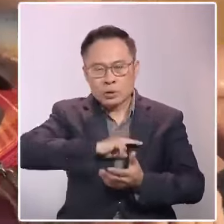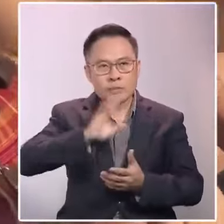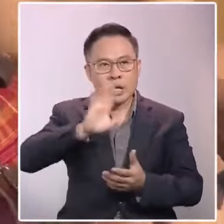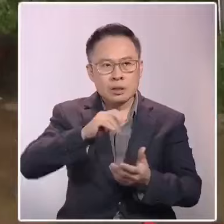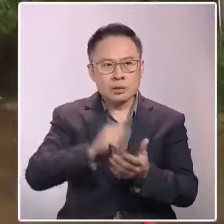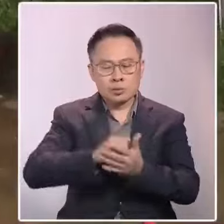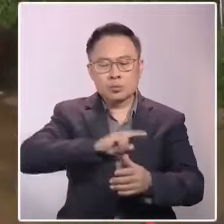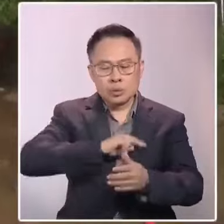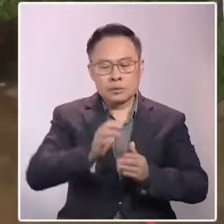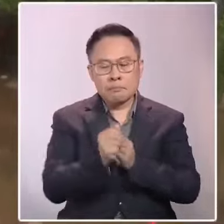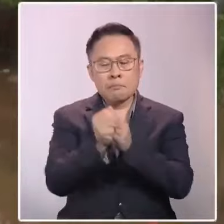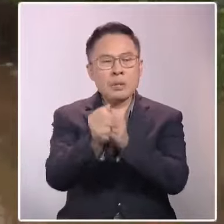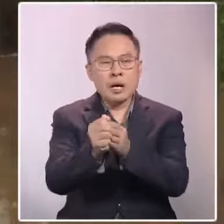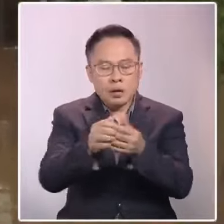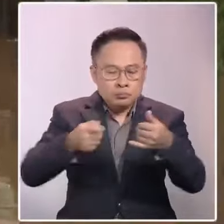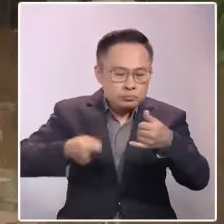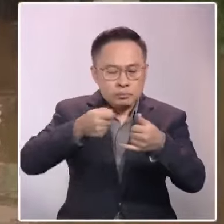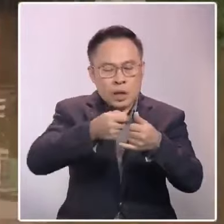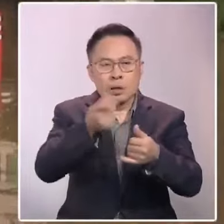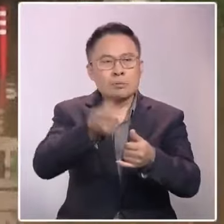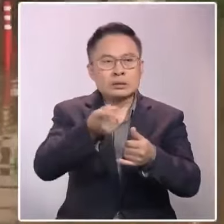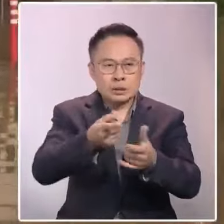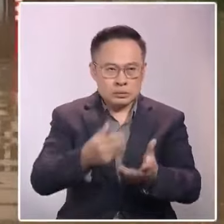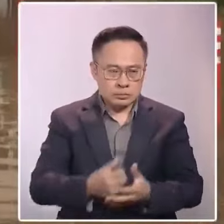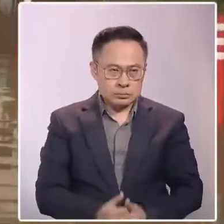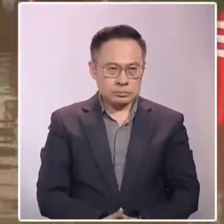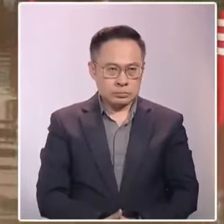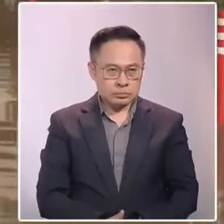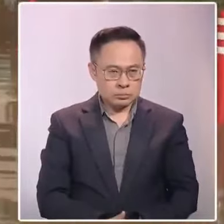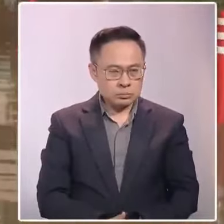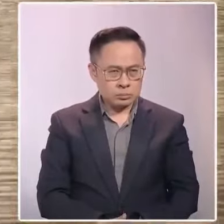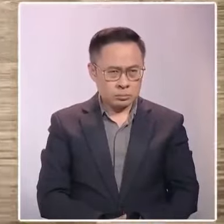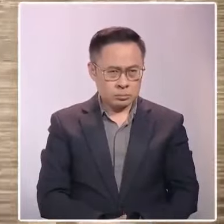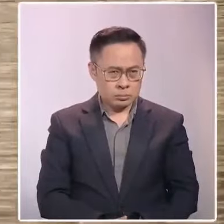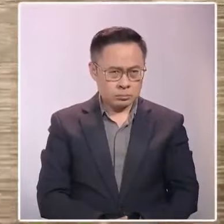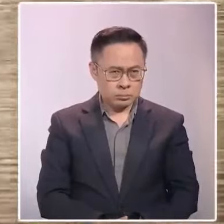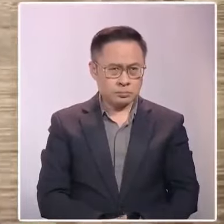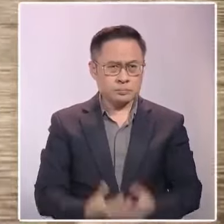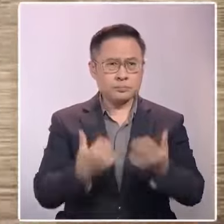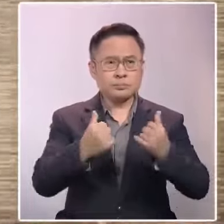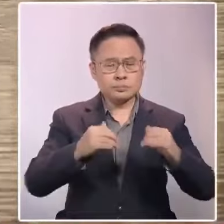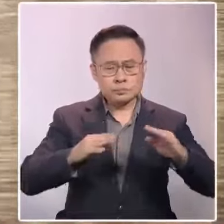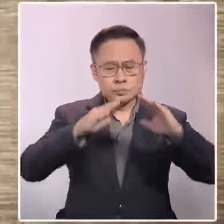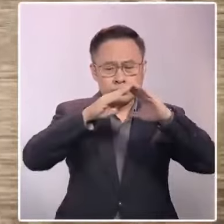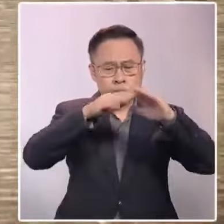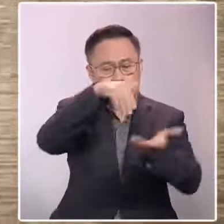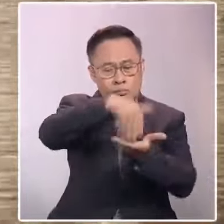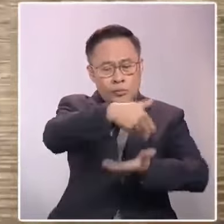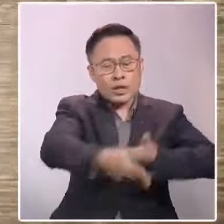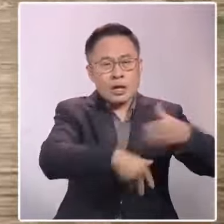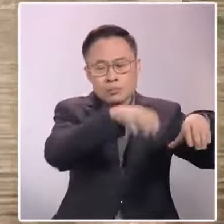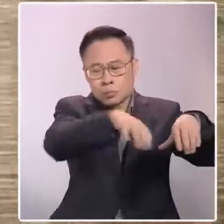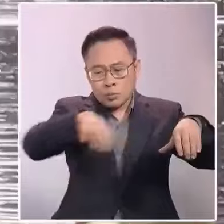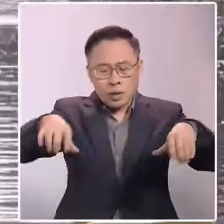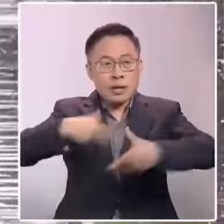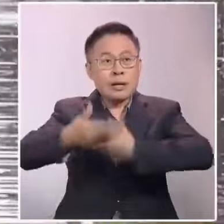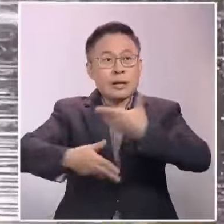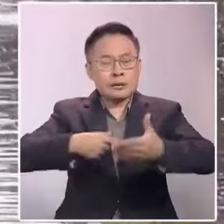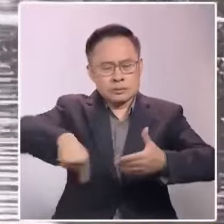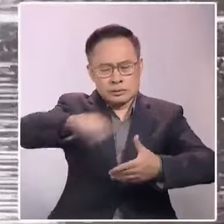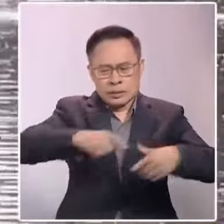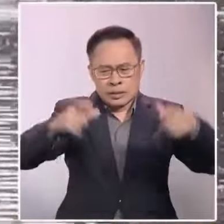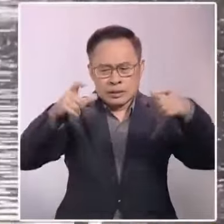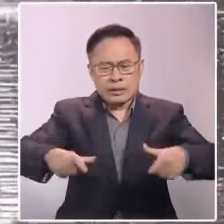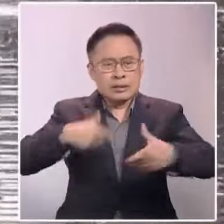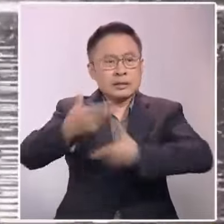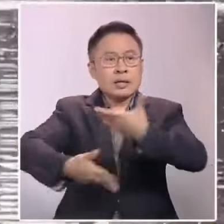มือไปเอาอย่างเงี้ย เช่นเดียวกับหลายชุมชนและย่านการค้าในตัวเมืองเชียงใหม่ยังถูกน้ำท่วมเป็นบริเวณกว้างครับบางจุดน้ำท่วมสูงกว่า